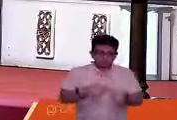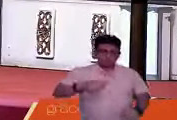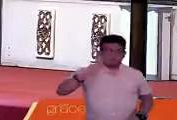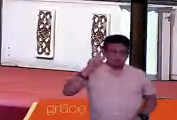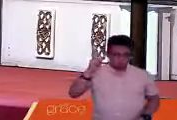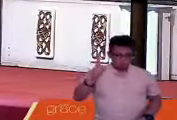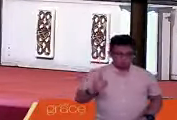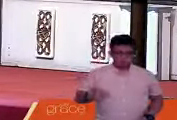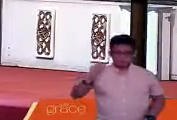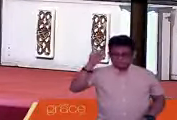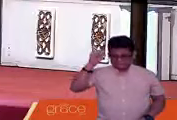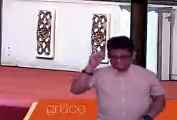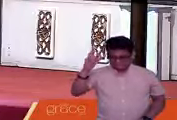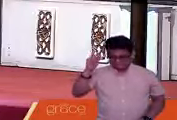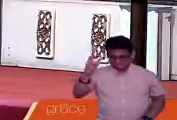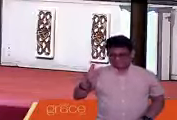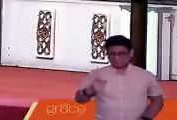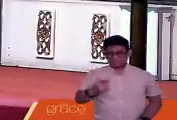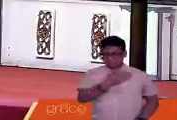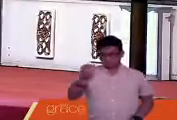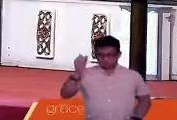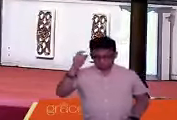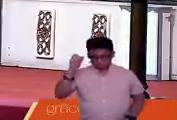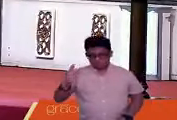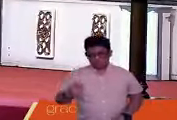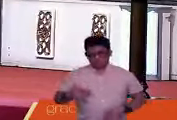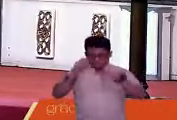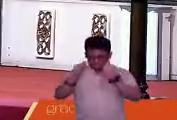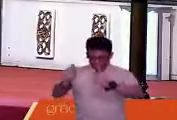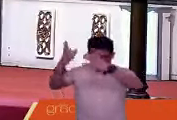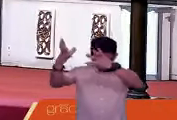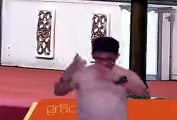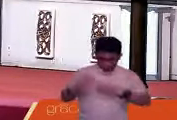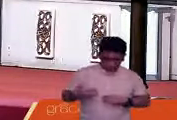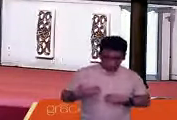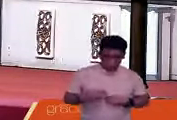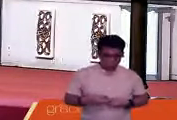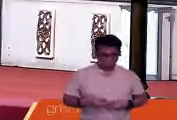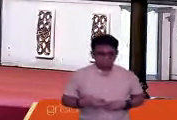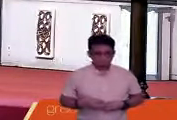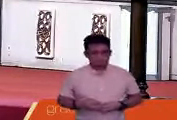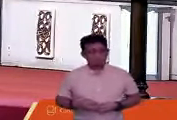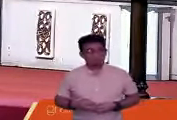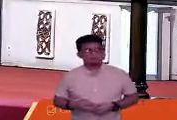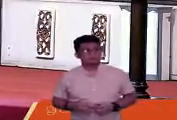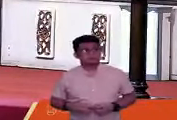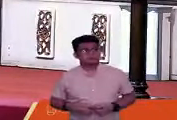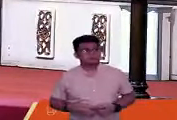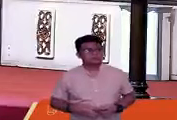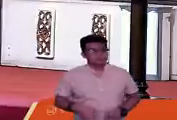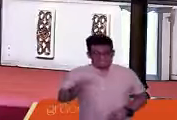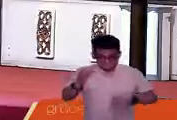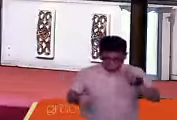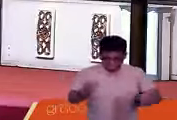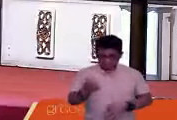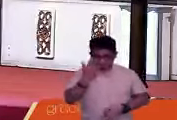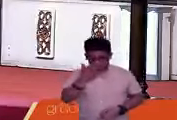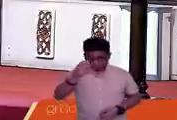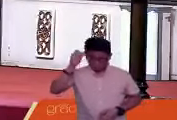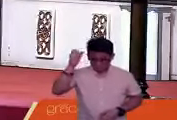you give, your ability to receive will either be expanded or limited. Mga